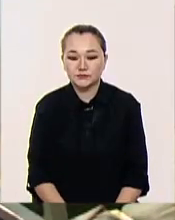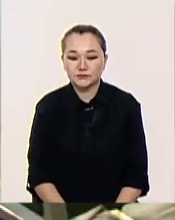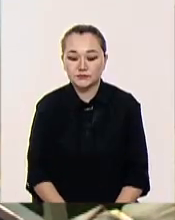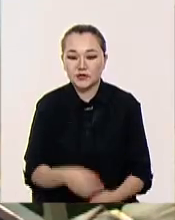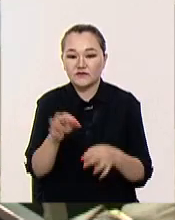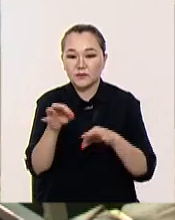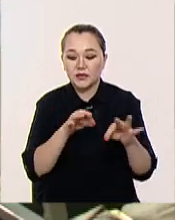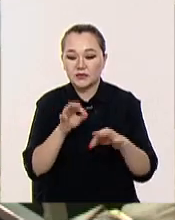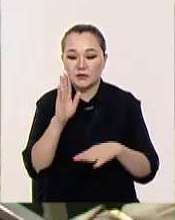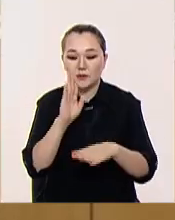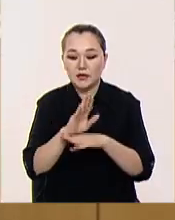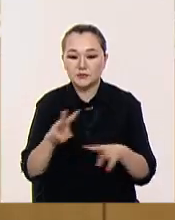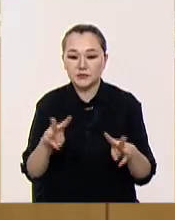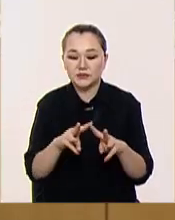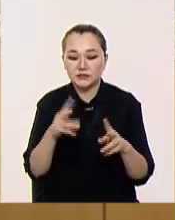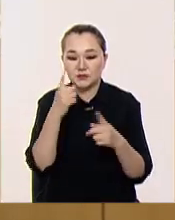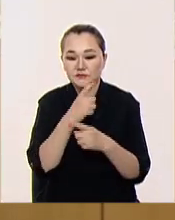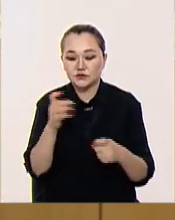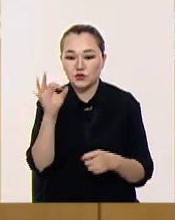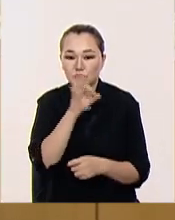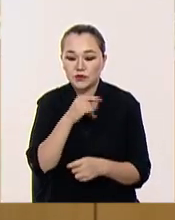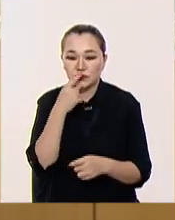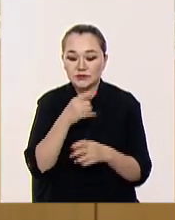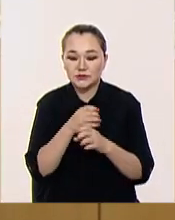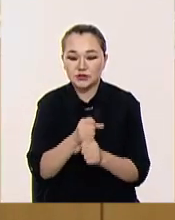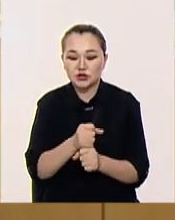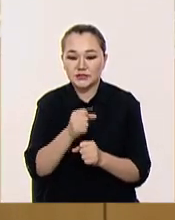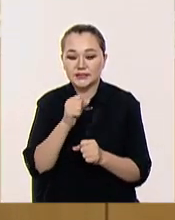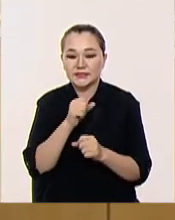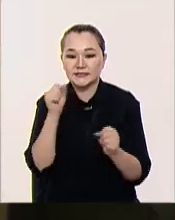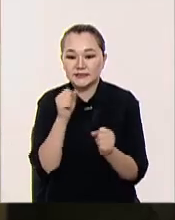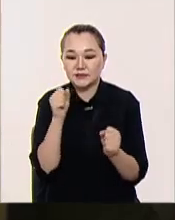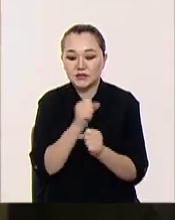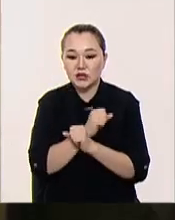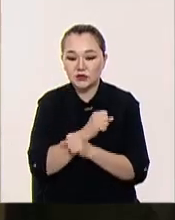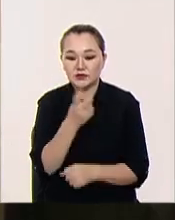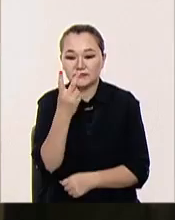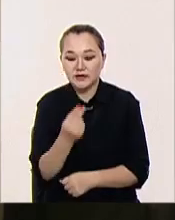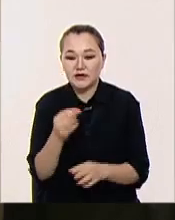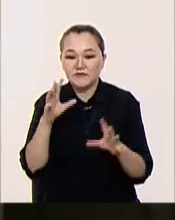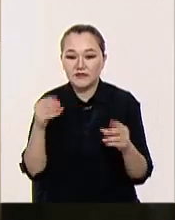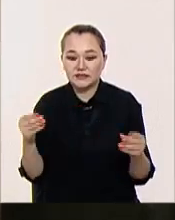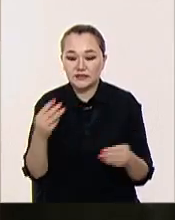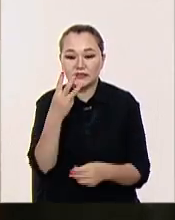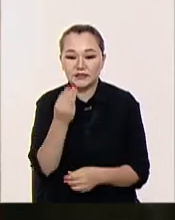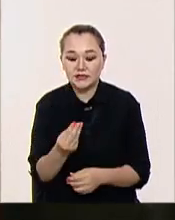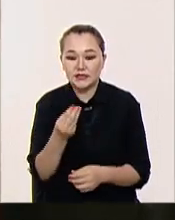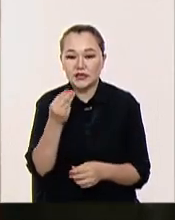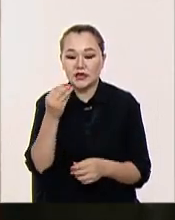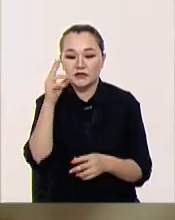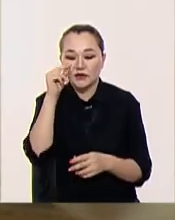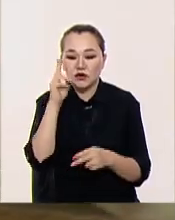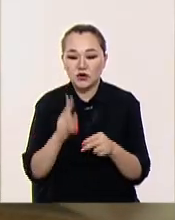В проекте приказа министра просвещения говорится о сокращении зимних каникул на 2 дня, весенних – на 3. А дата